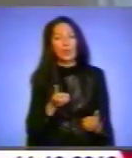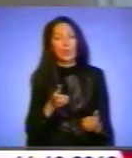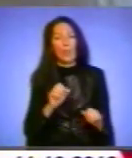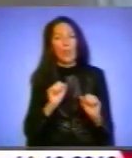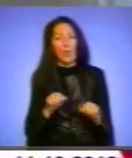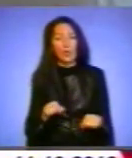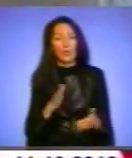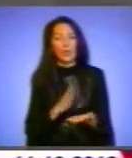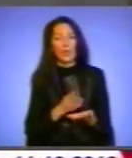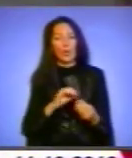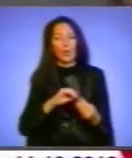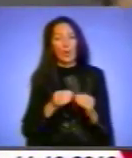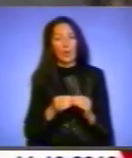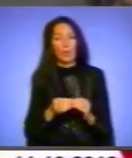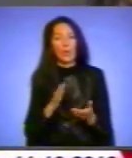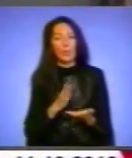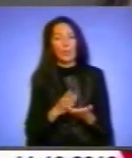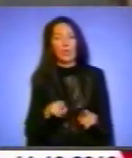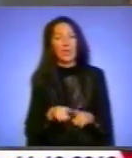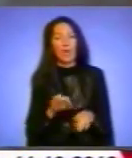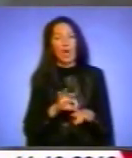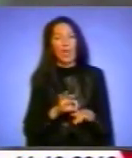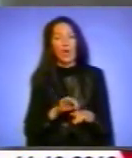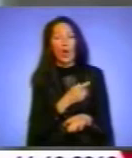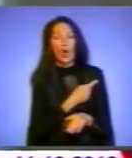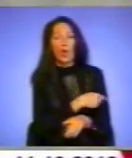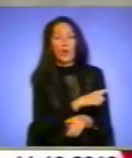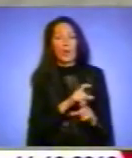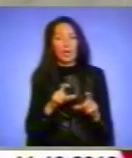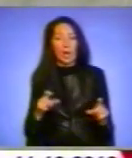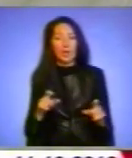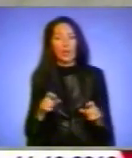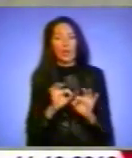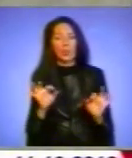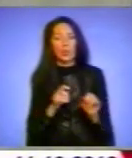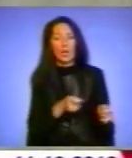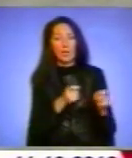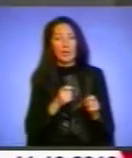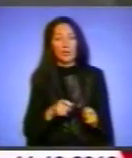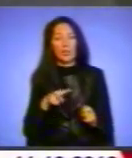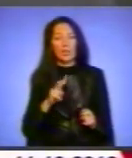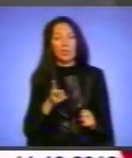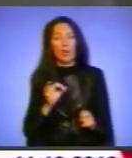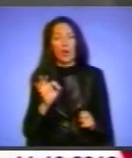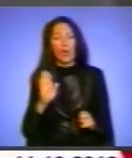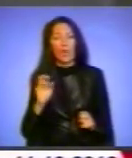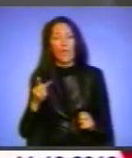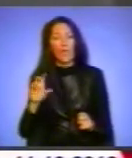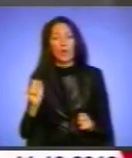Є проблеми перебування таких хворих у відділенні, розповідає його завідувач Лариса Ковальська. Нам потрібно